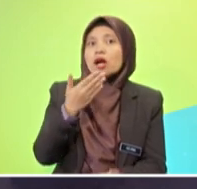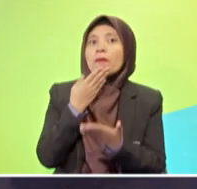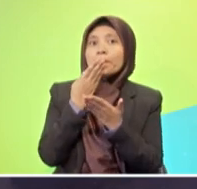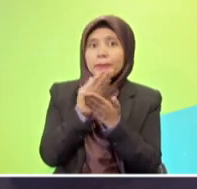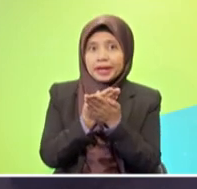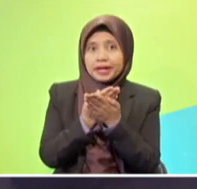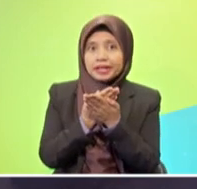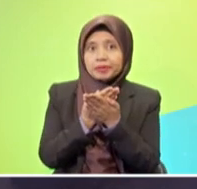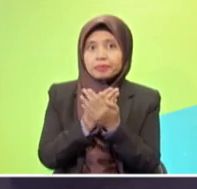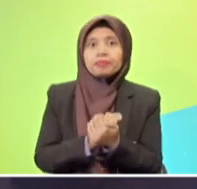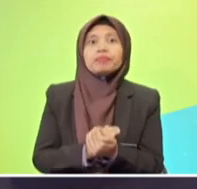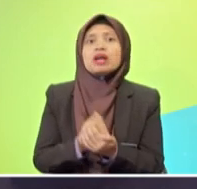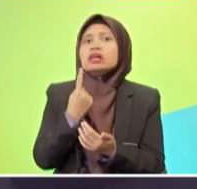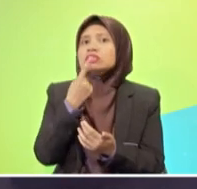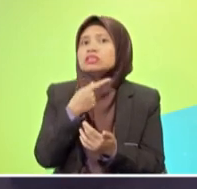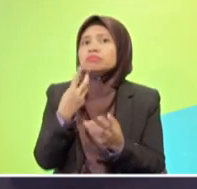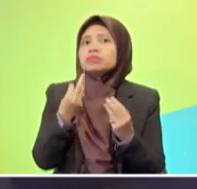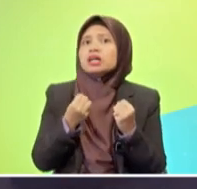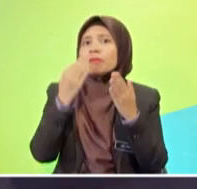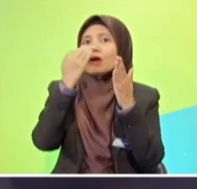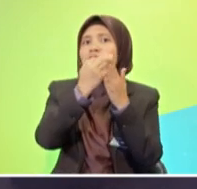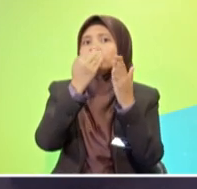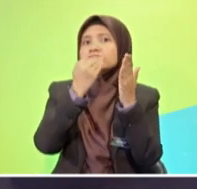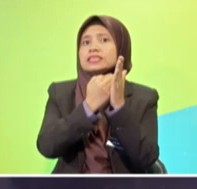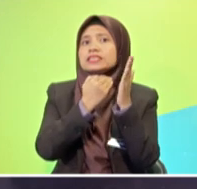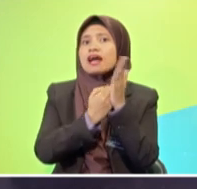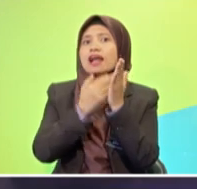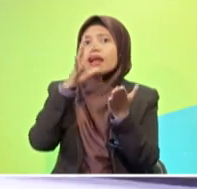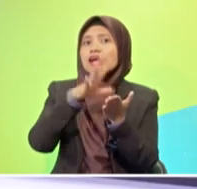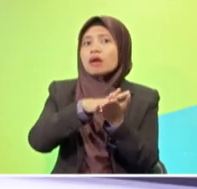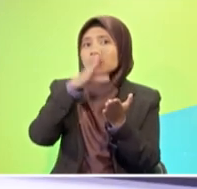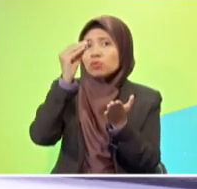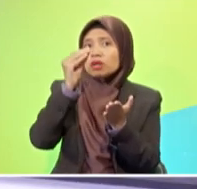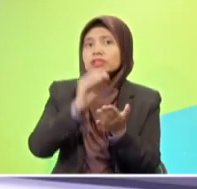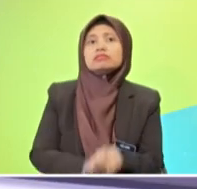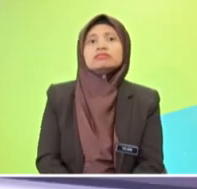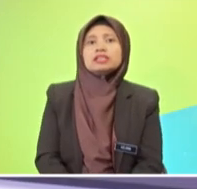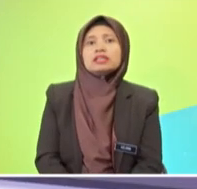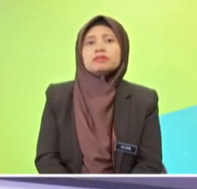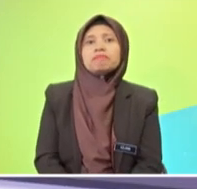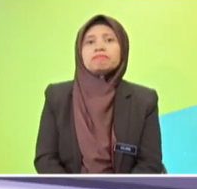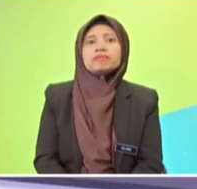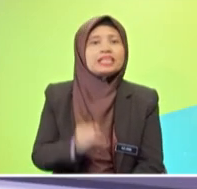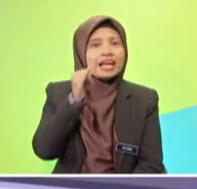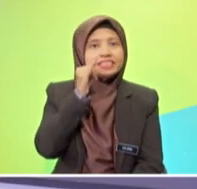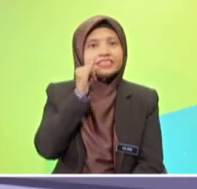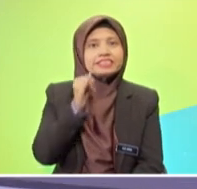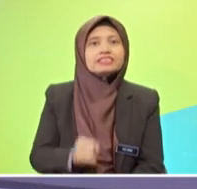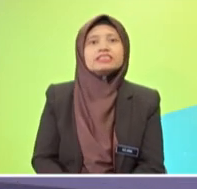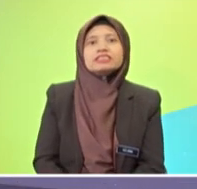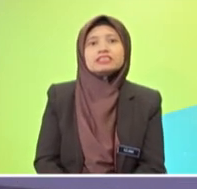baik Siapa yang mengendaraikan maklumat daripada petikan ini oh Intan cepat dia silahkan